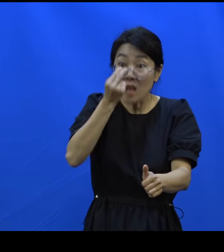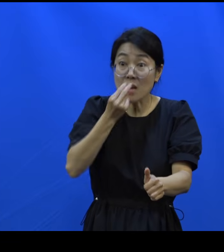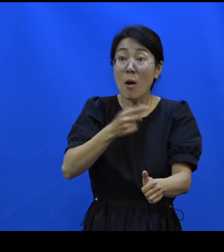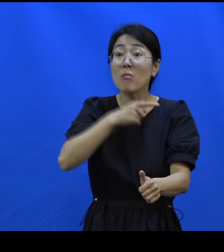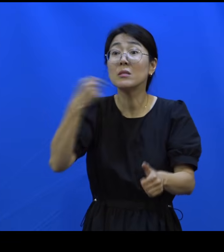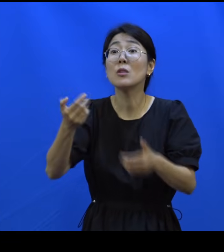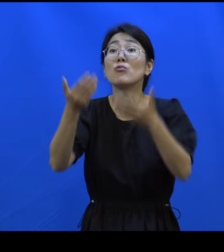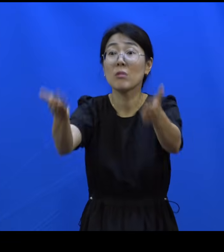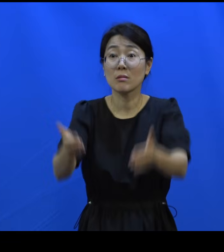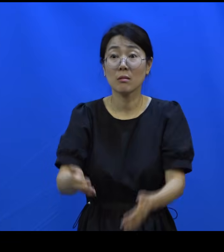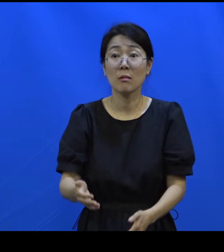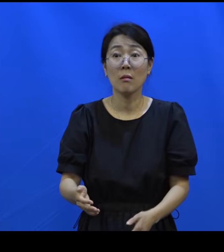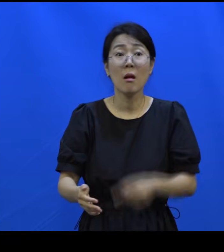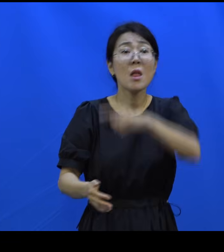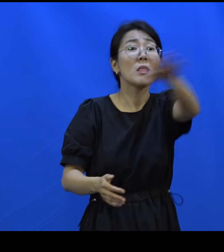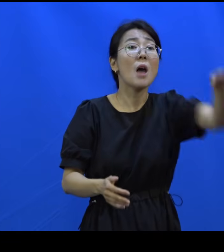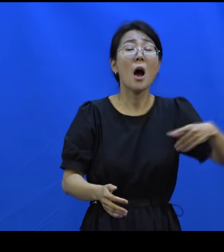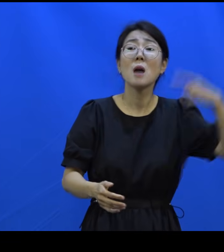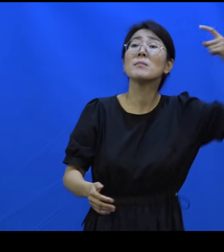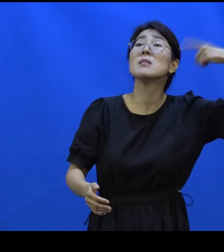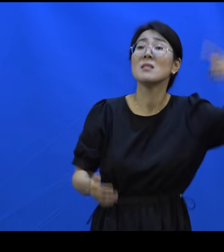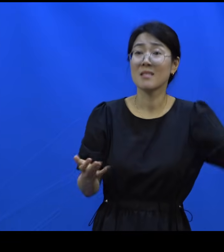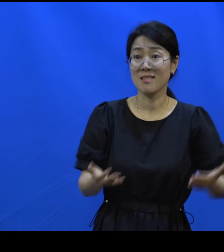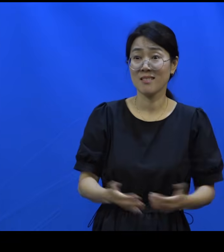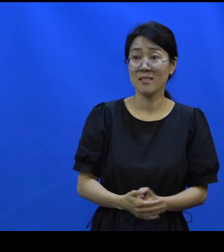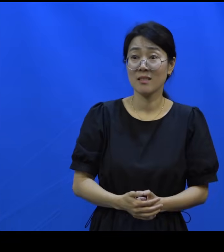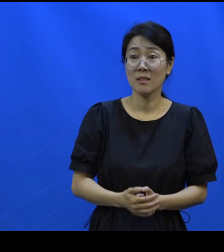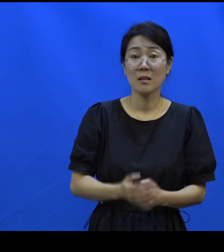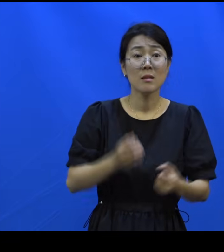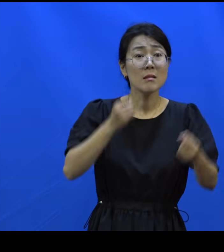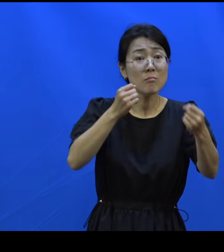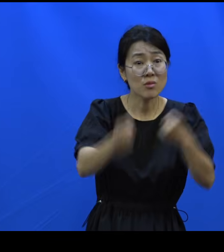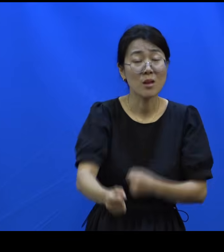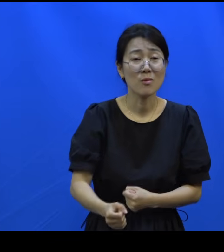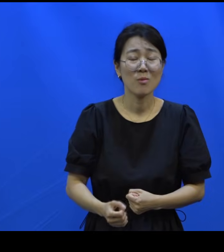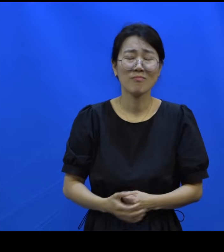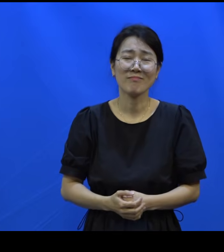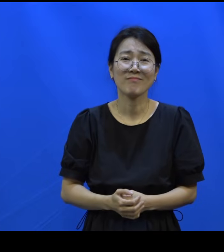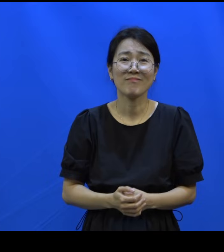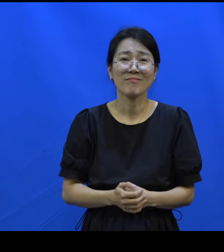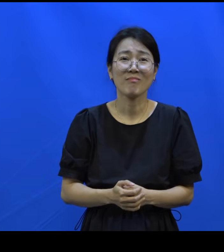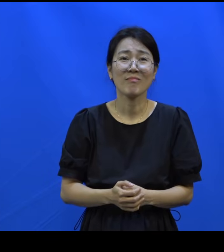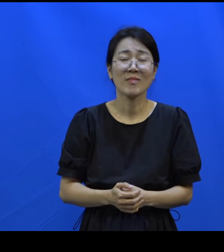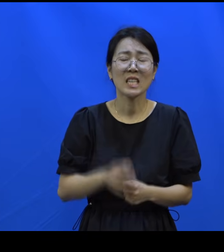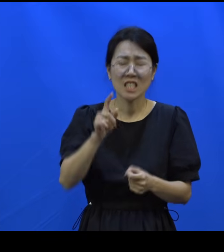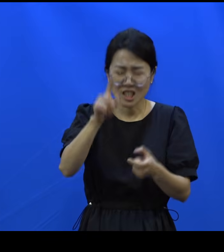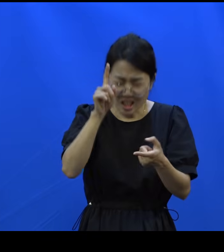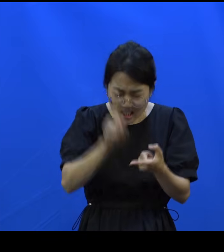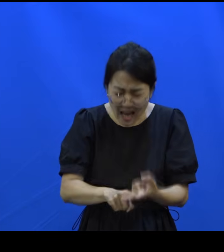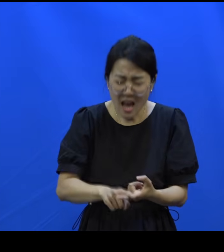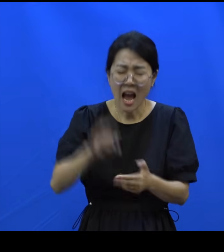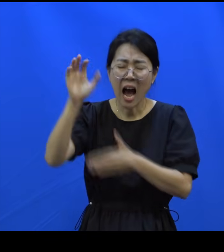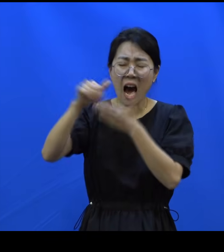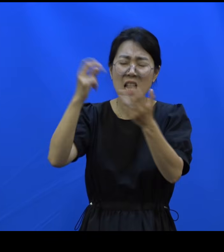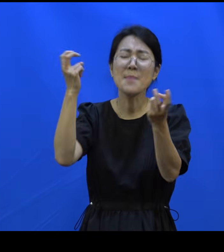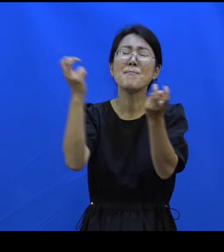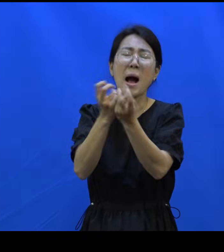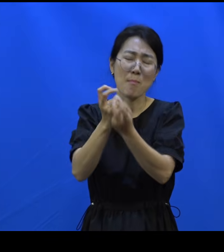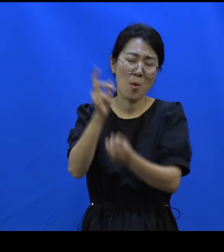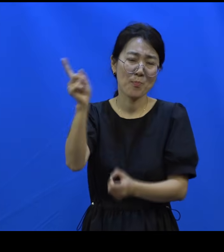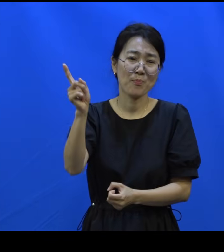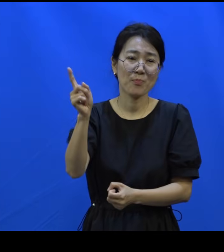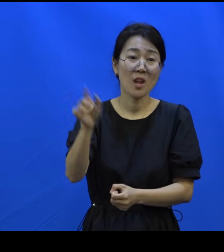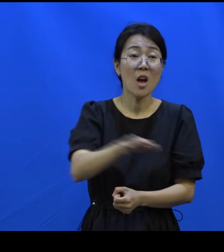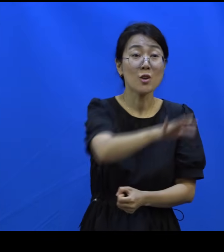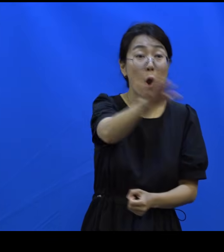통하여 우리는 그리스도를 만나게 되었습니다. 여러분, 누군가 당신은 왜 그렇게 사느냐고 묻는다면 내가 믿는 그리스도가 그렇게 사셨기 때문입니다. 이렇게